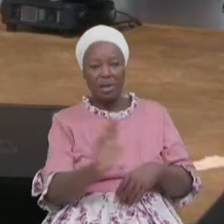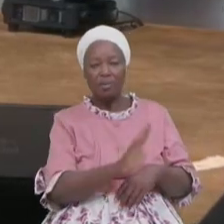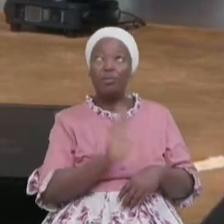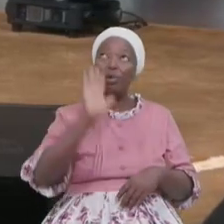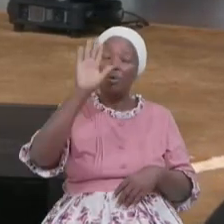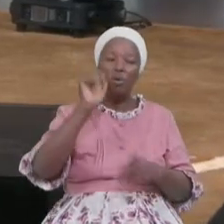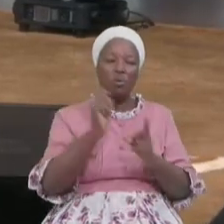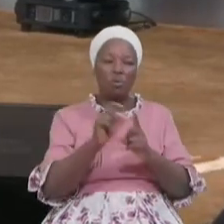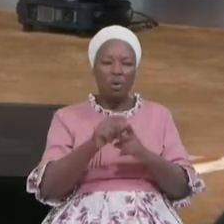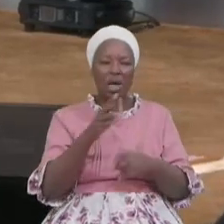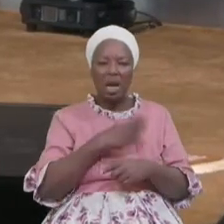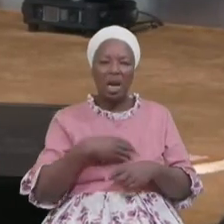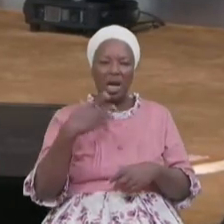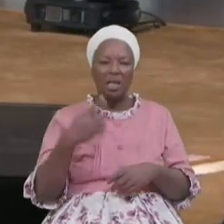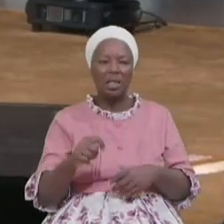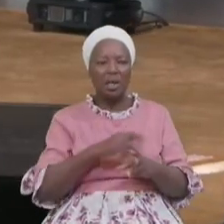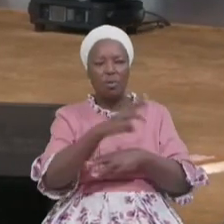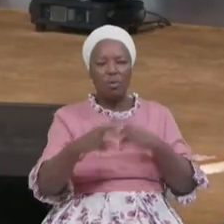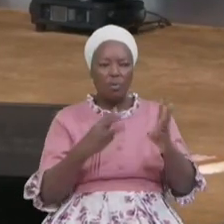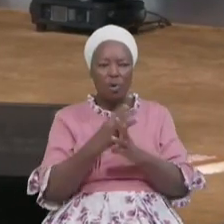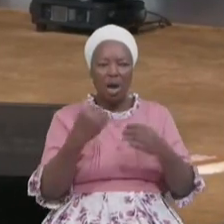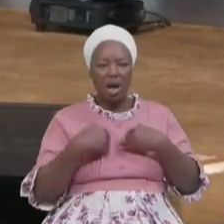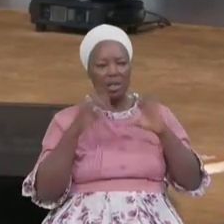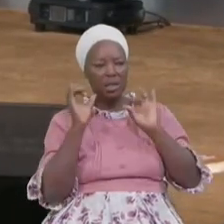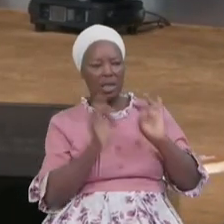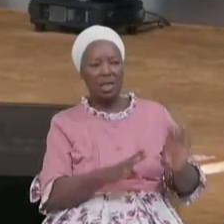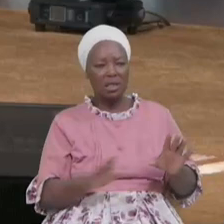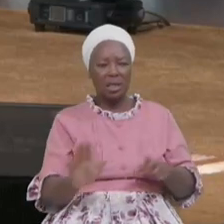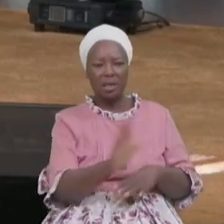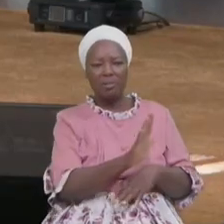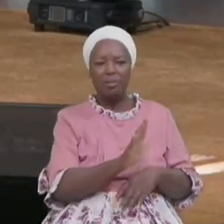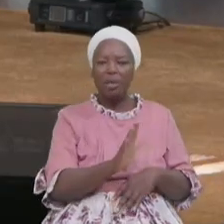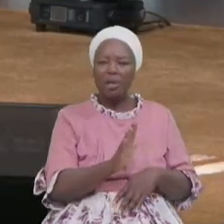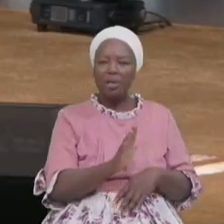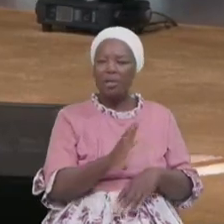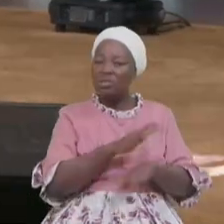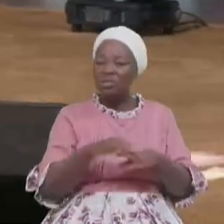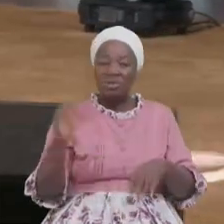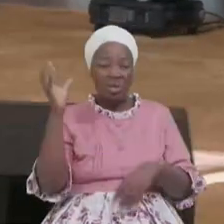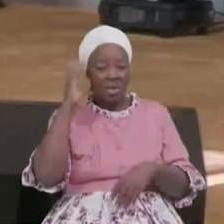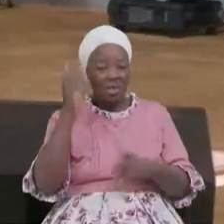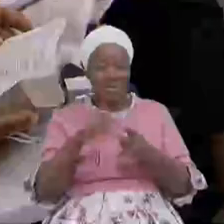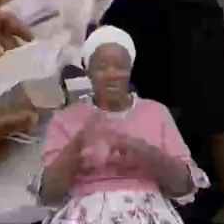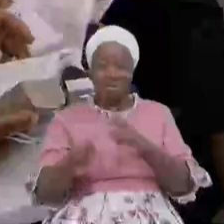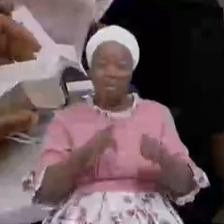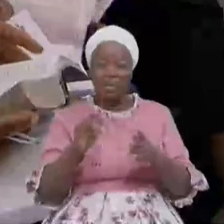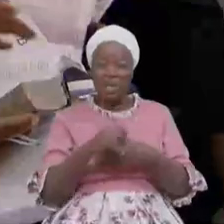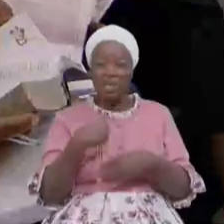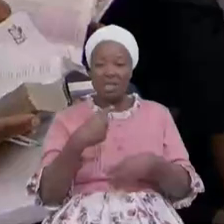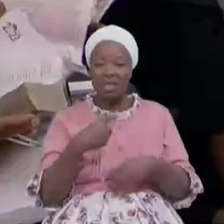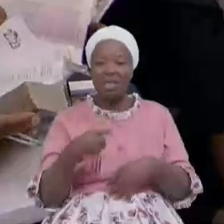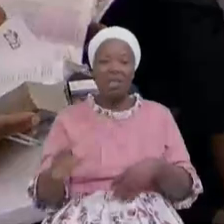Je leur ai donné ta parole et le monde les a haïs. N'écoutez pas les gens qui disent que